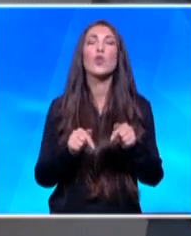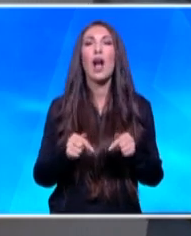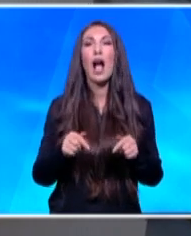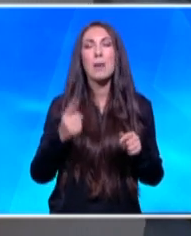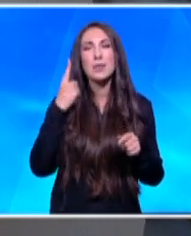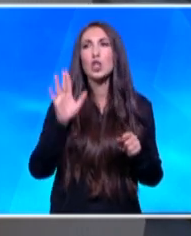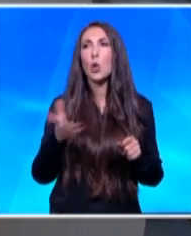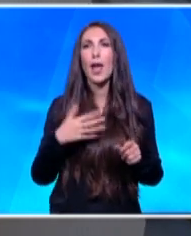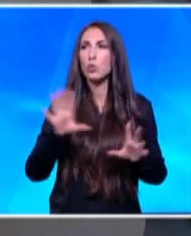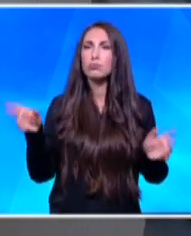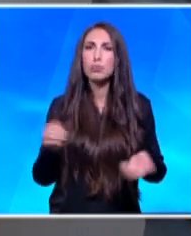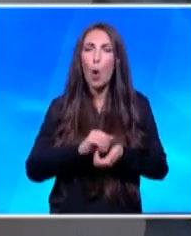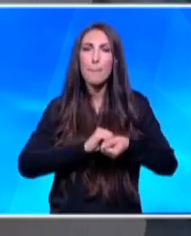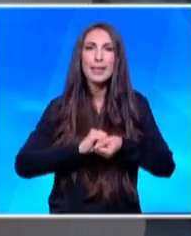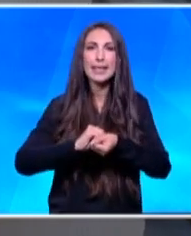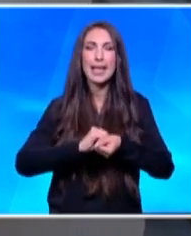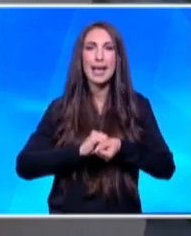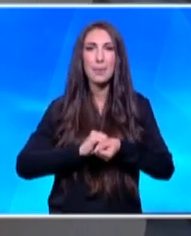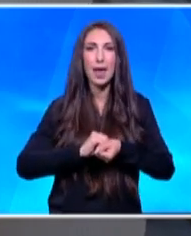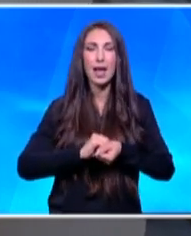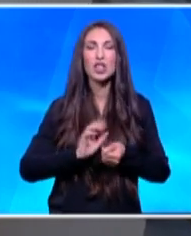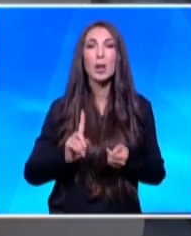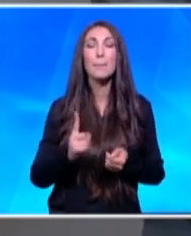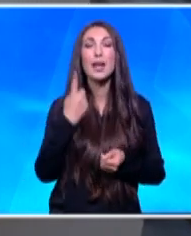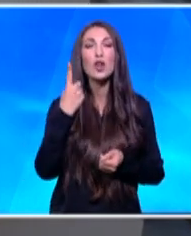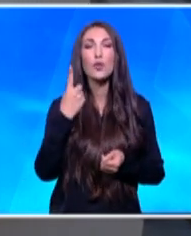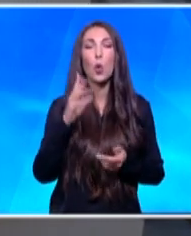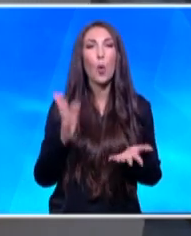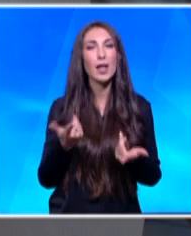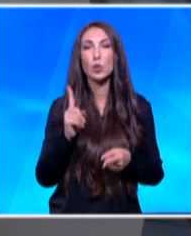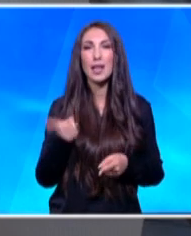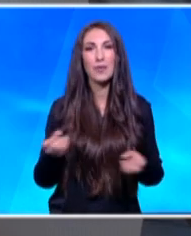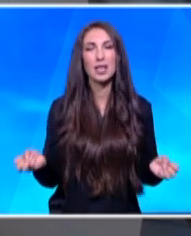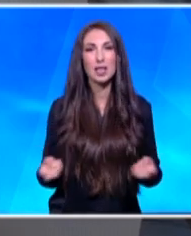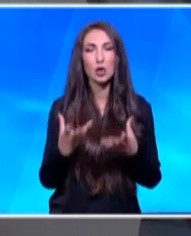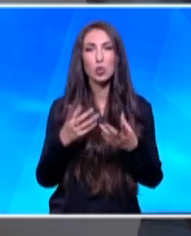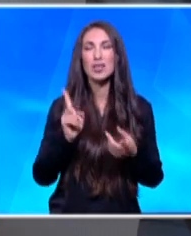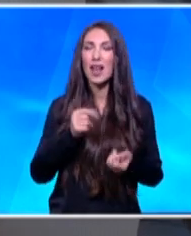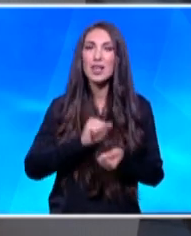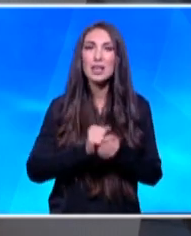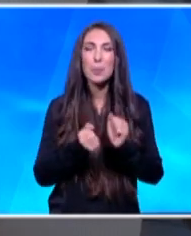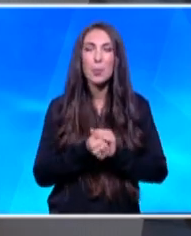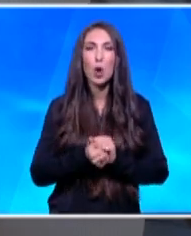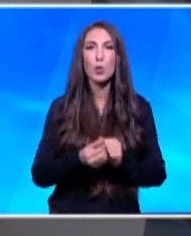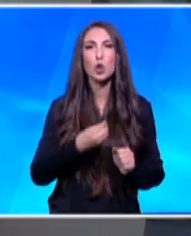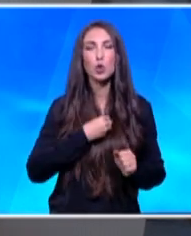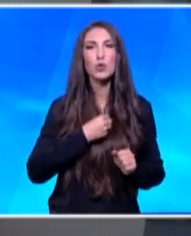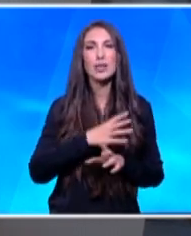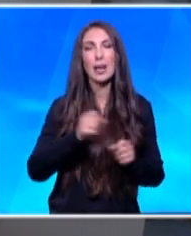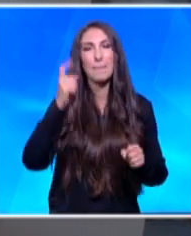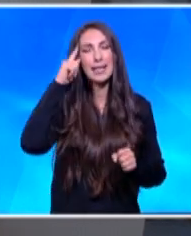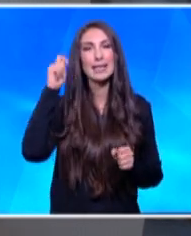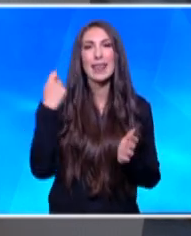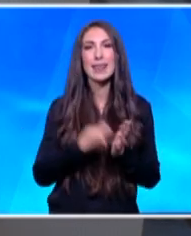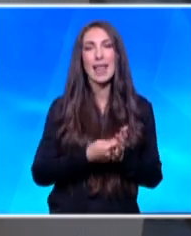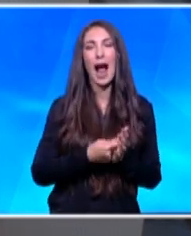се обединихме, е, че първото нещо, което трябва да се случи, е да се преборим чувството за